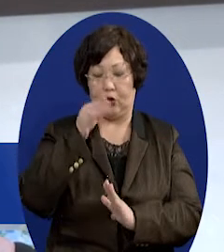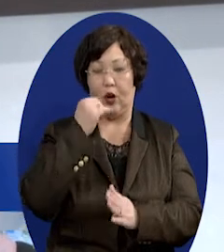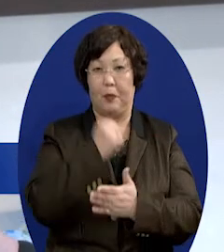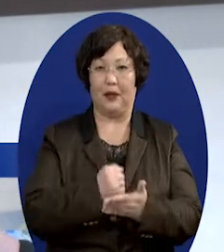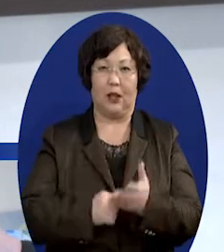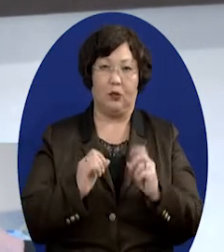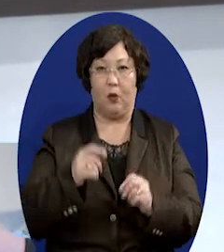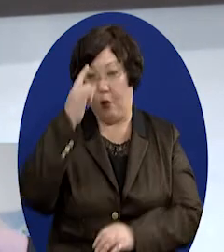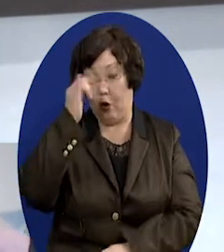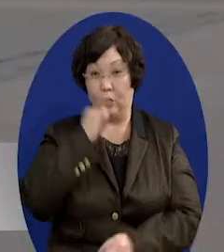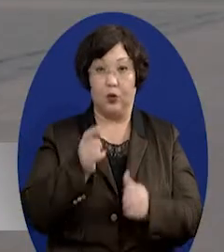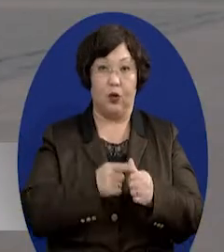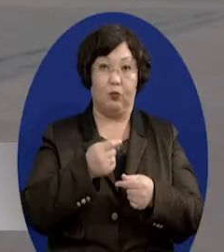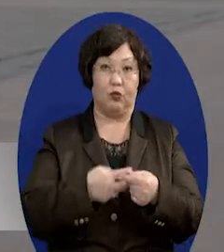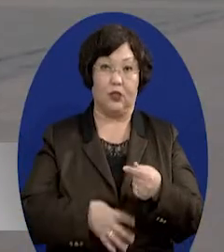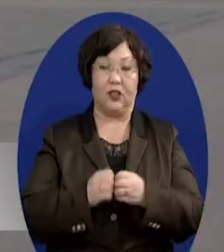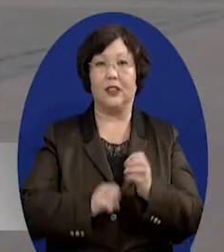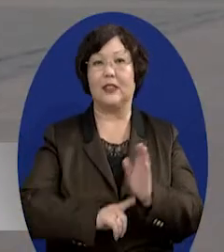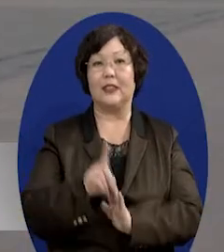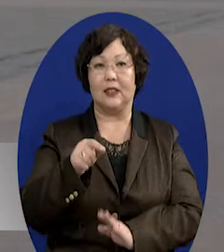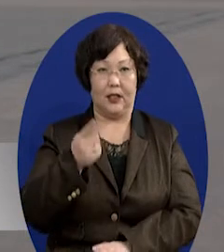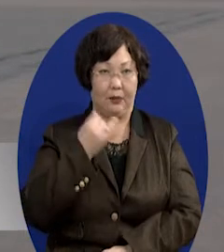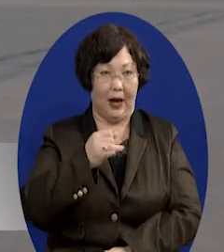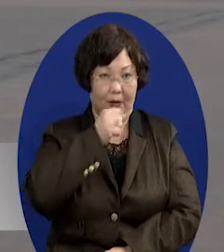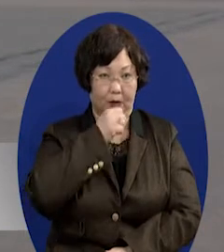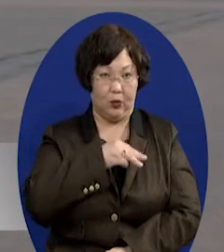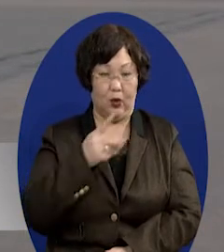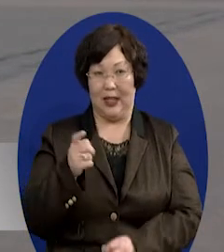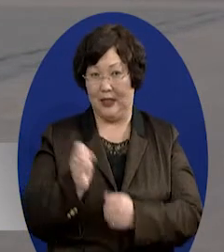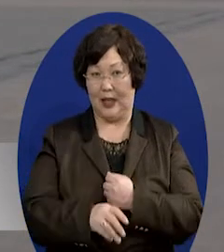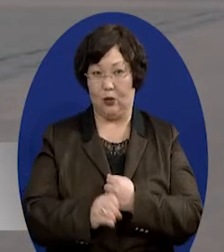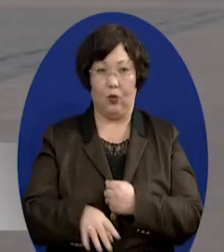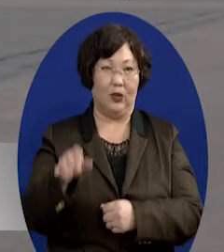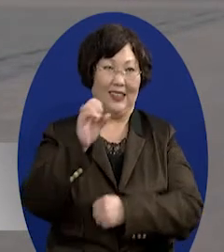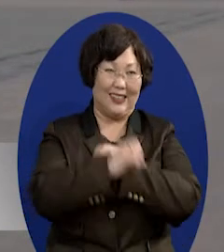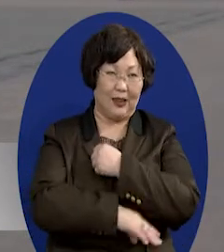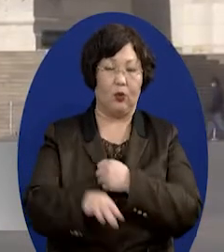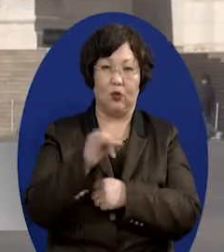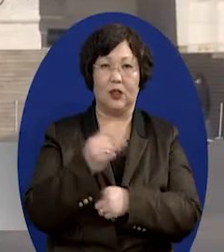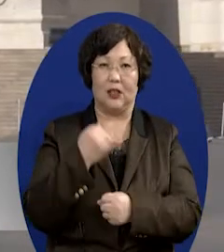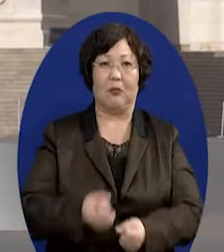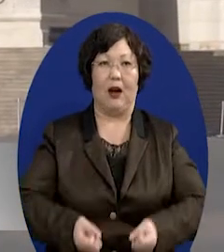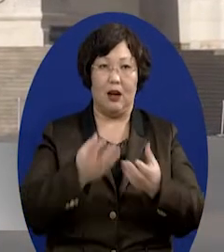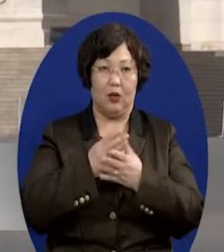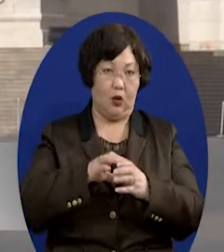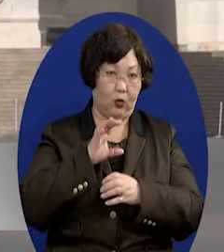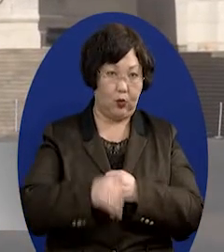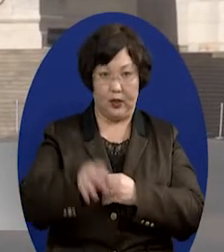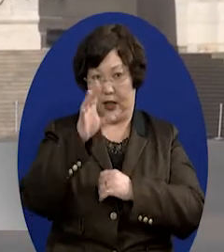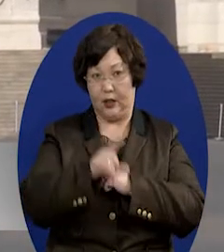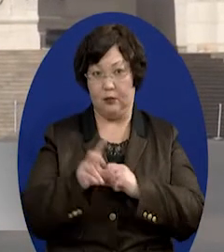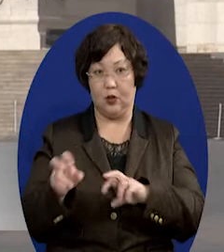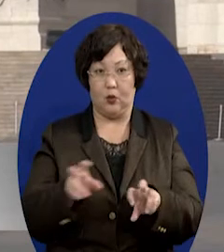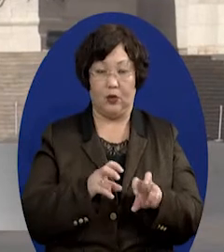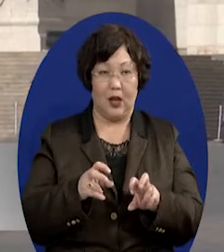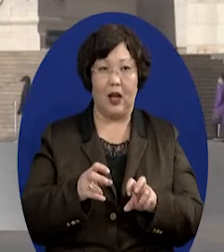бол бүртгэлжүүлээд эхэлнэ. Ийм харамсалтай түүхүүд ядуу буурай хөгжиж байгаа улс орнуудад их гардаг. Олон улсын эрдэмтдийн судалгааны ажил